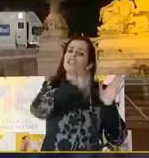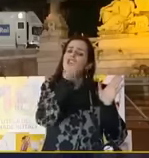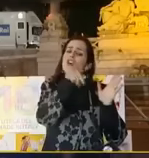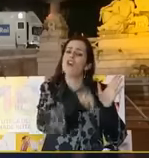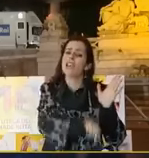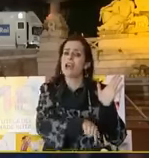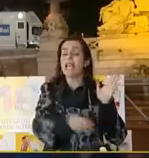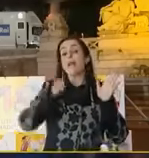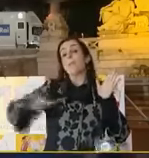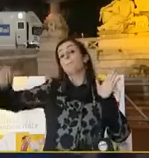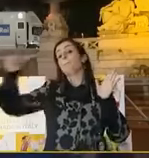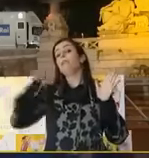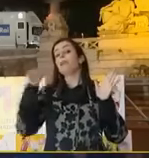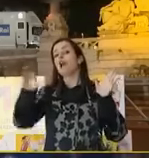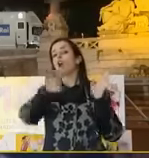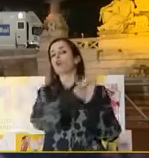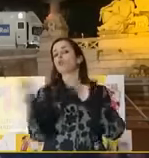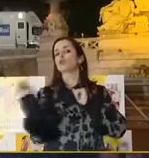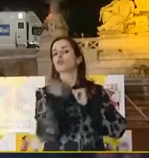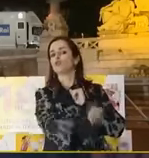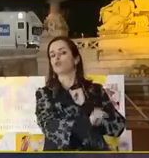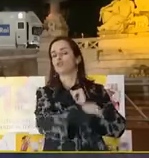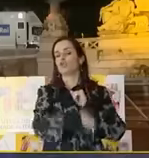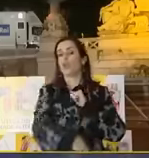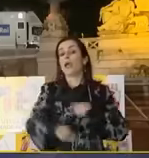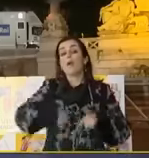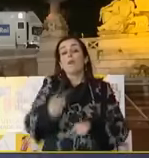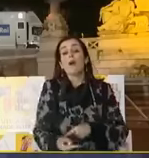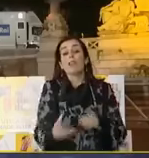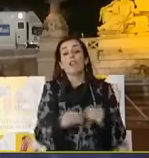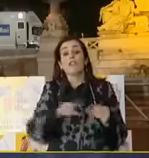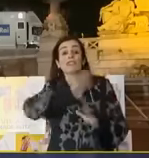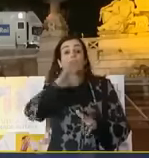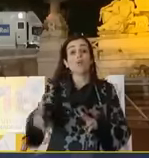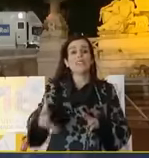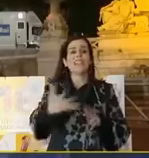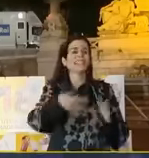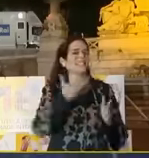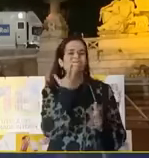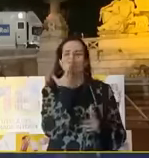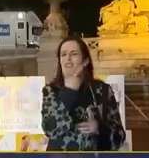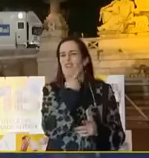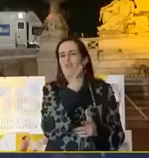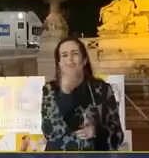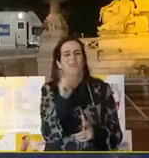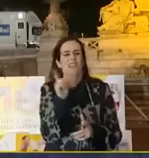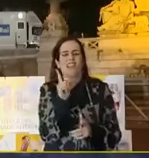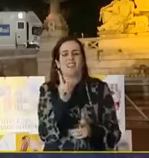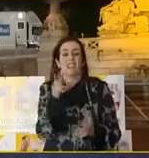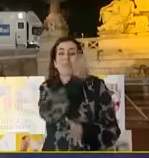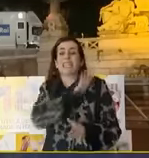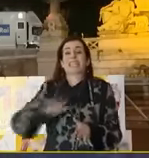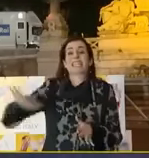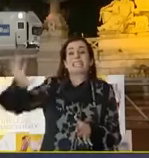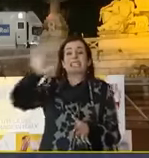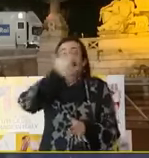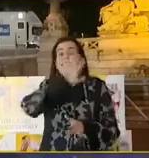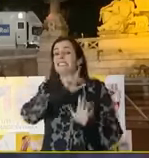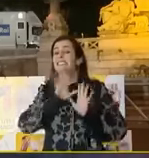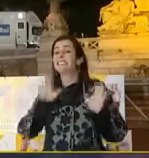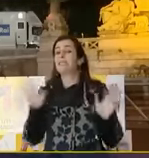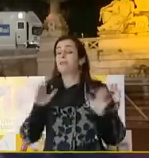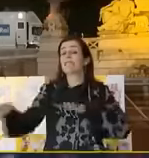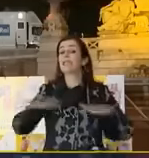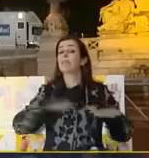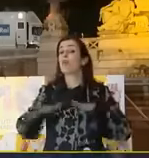ma era incostituzionale, poi ne hanno fatta un'altra ma non gli piace così tanto perché sembra che il